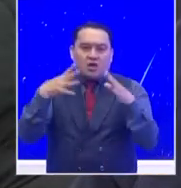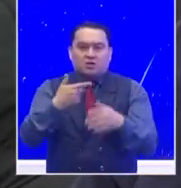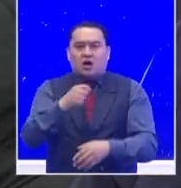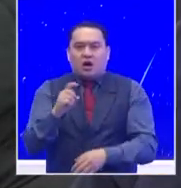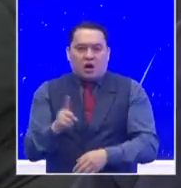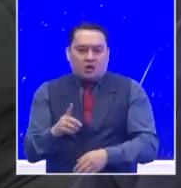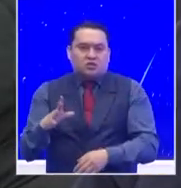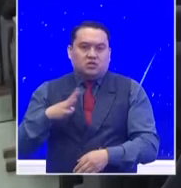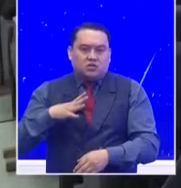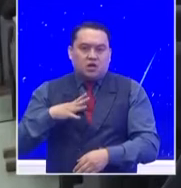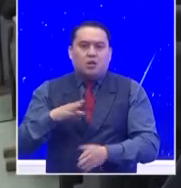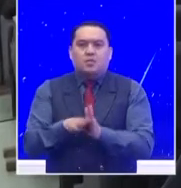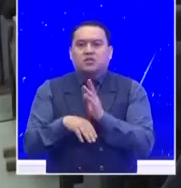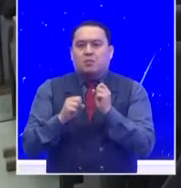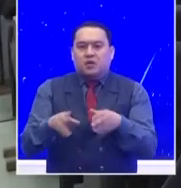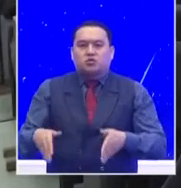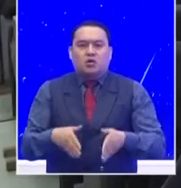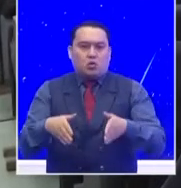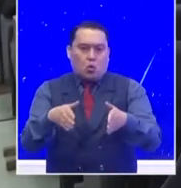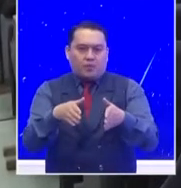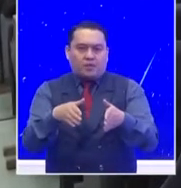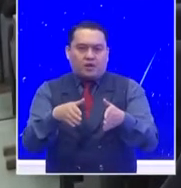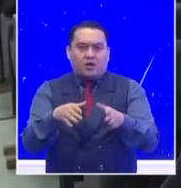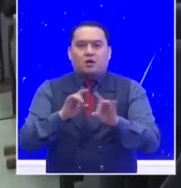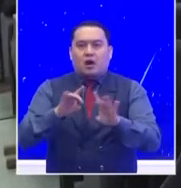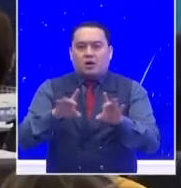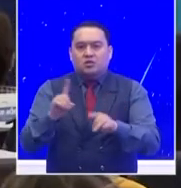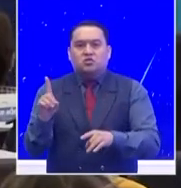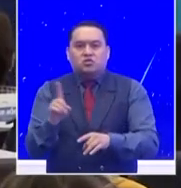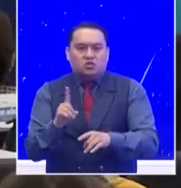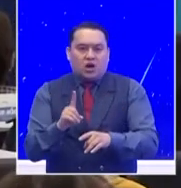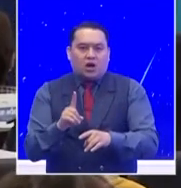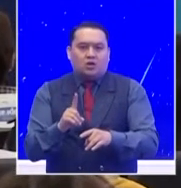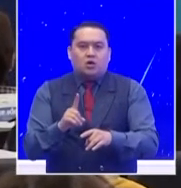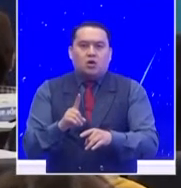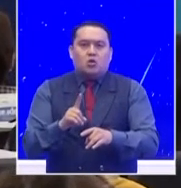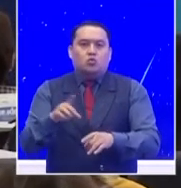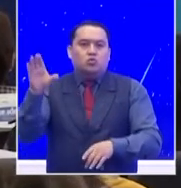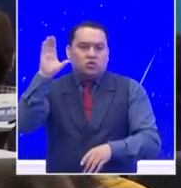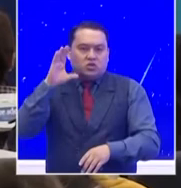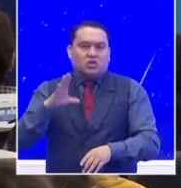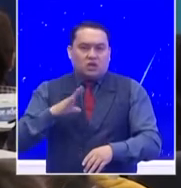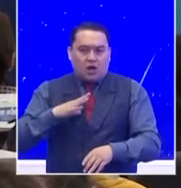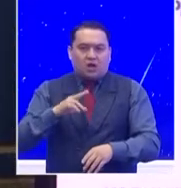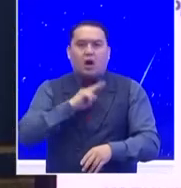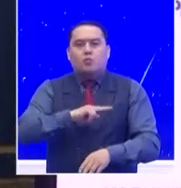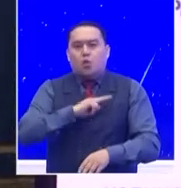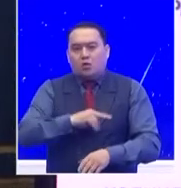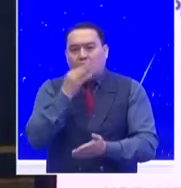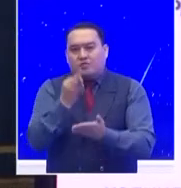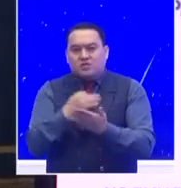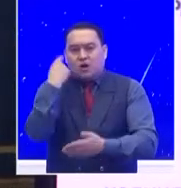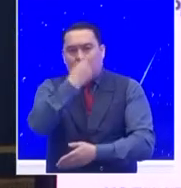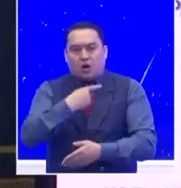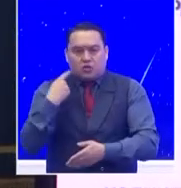улиц, газификация, безопасность на дорогах. Как отметил Галымжан Абдраимов, все чаяния горожан услышаны, и к работам ответственные